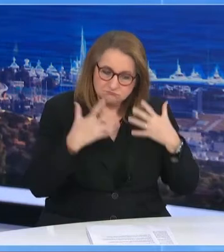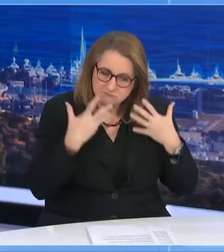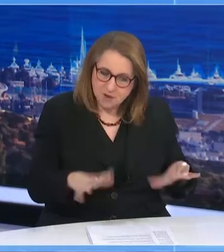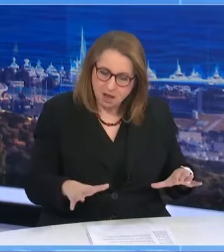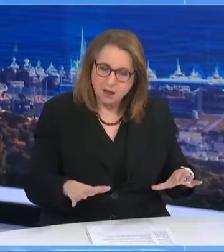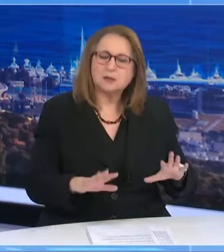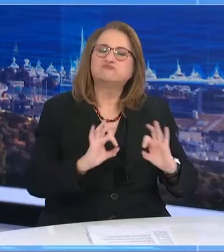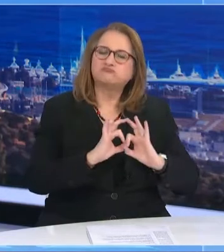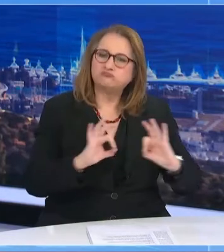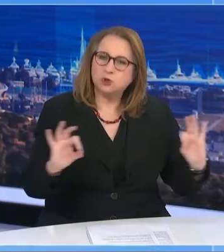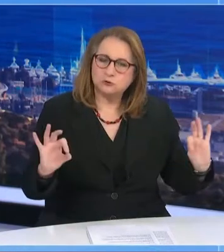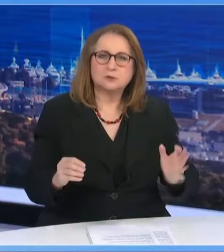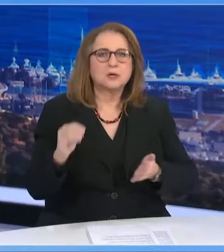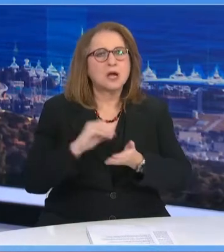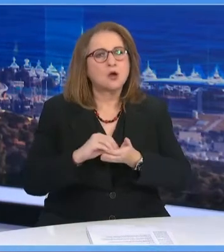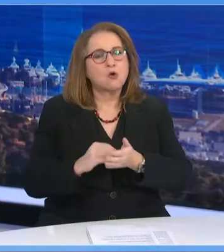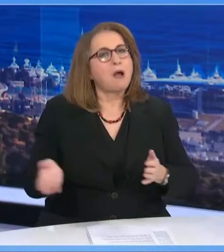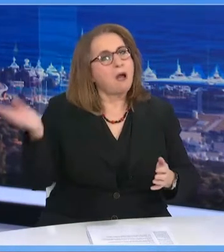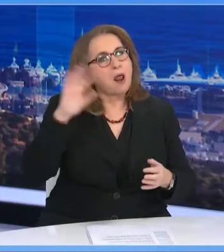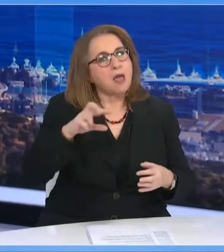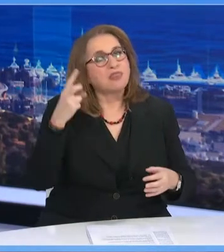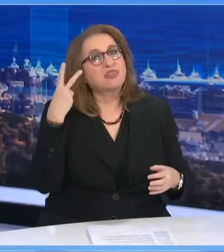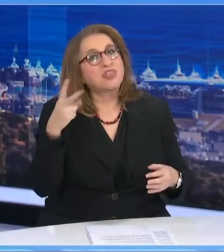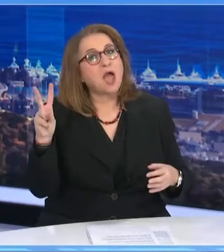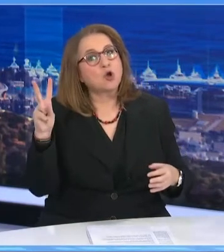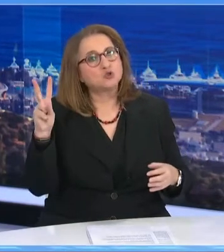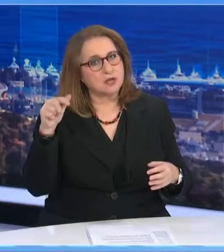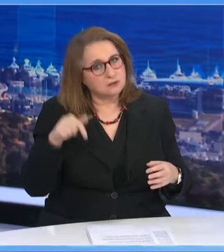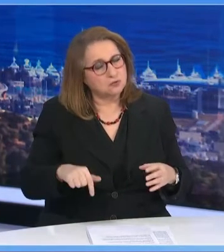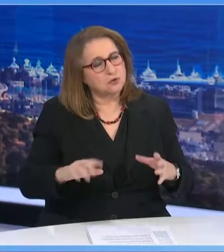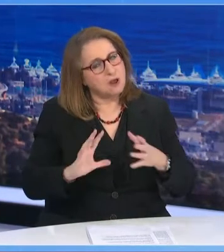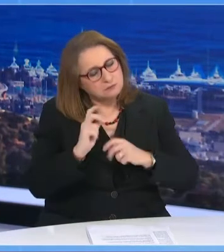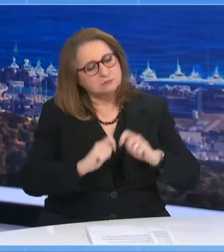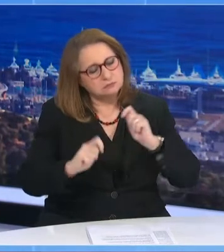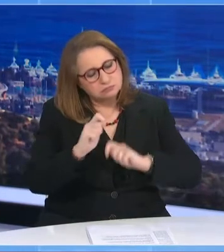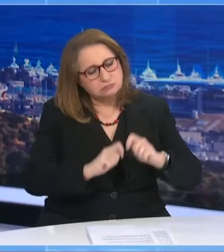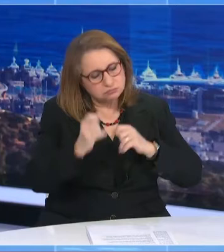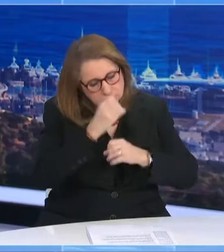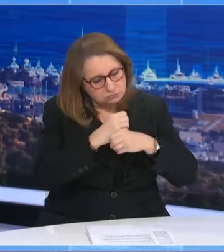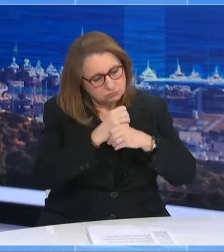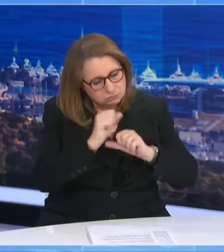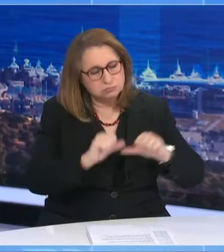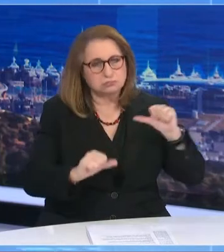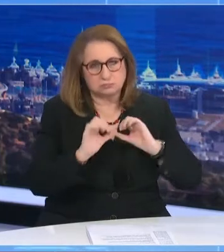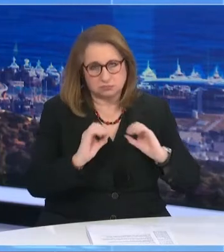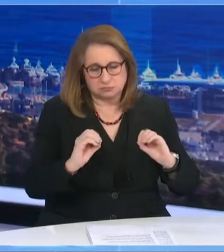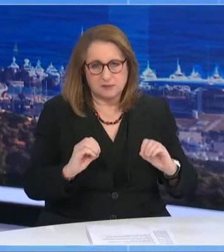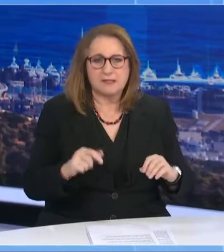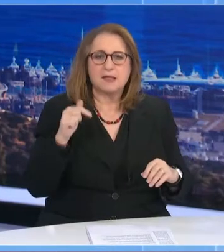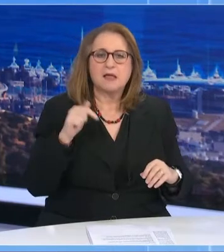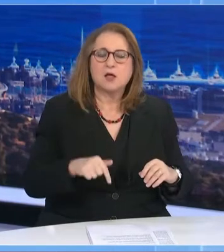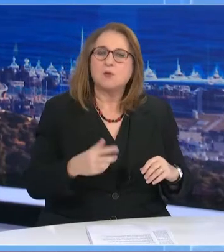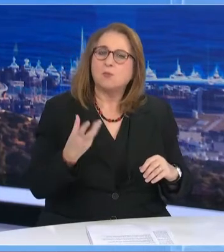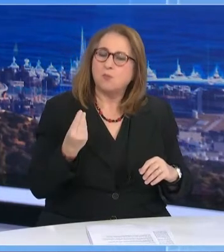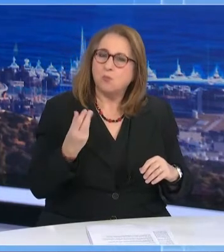ανάπτυξη. Νέες θεραπείες έχουν αναπτυχθεί για την βελτίωση και την έκβαση της νόσου,